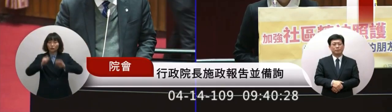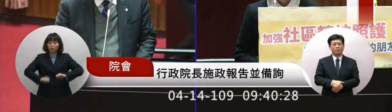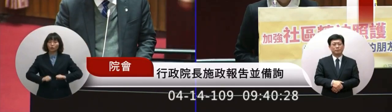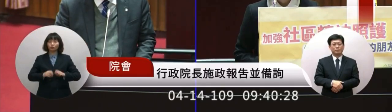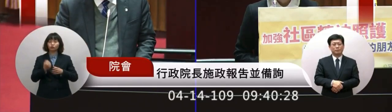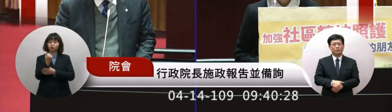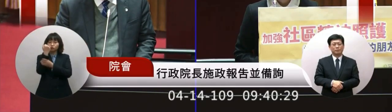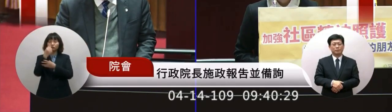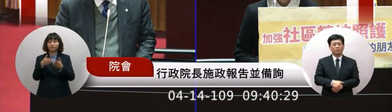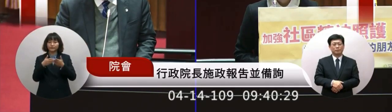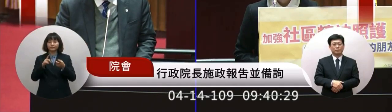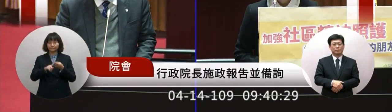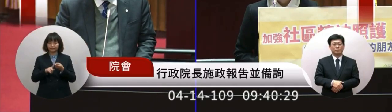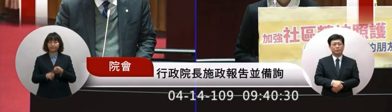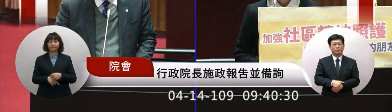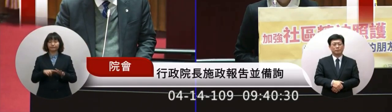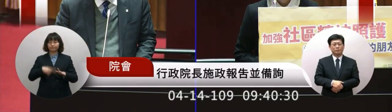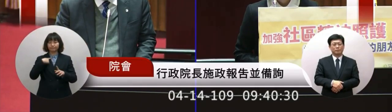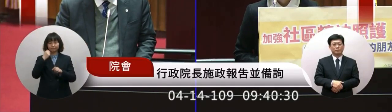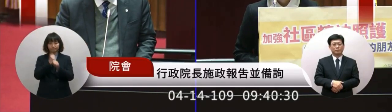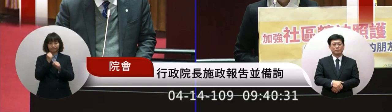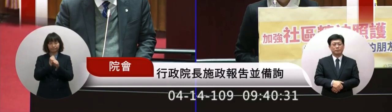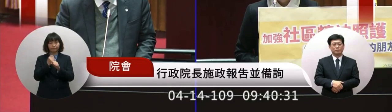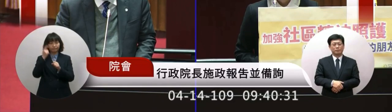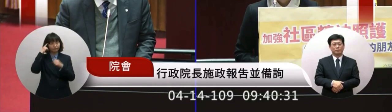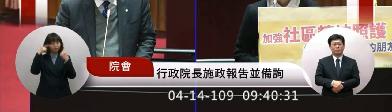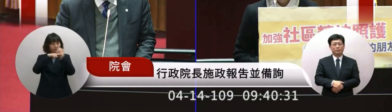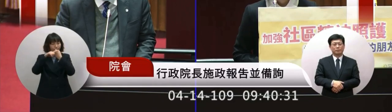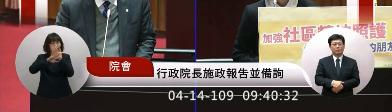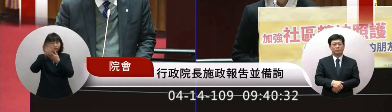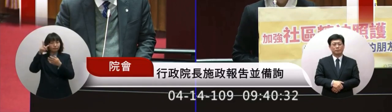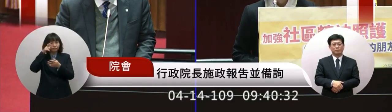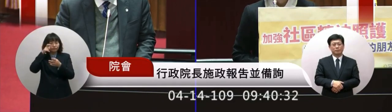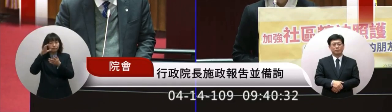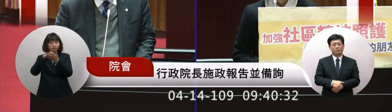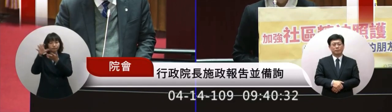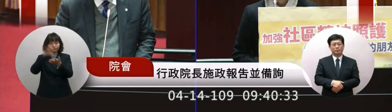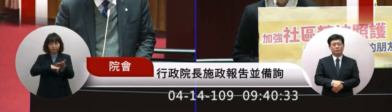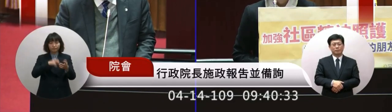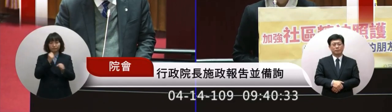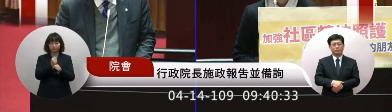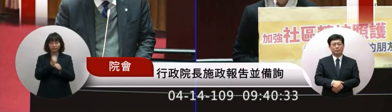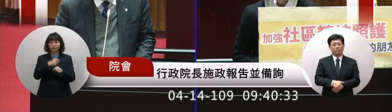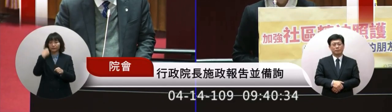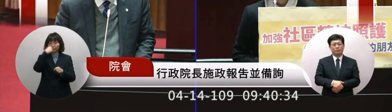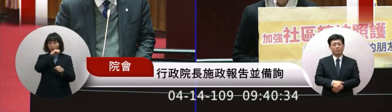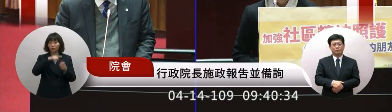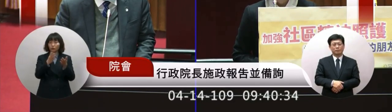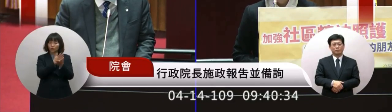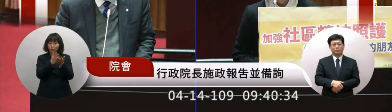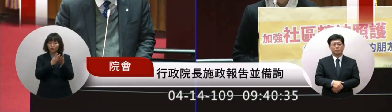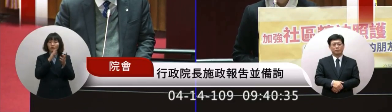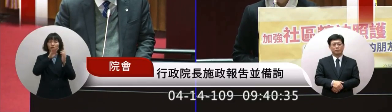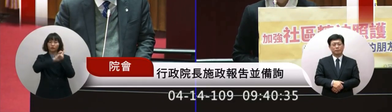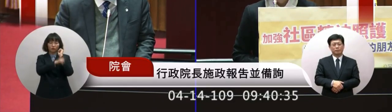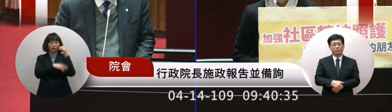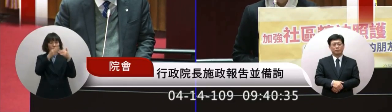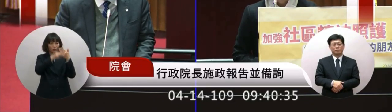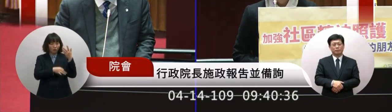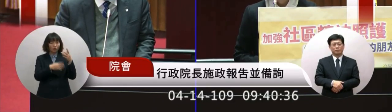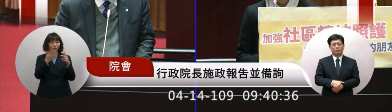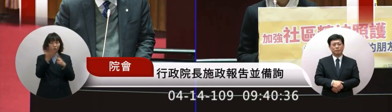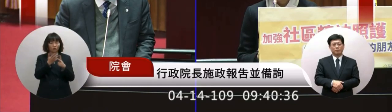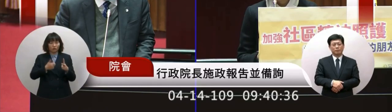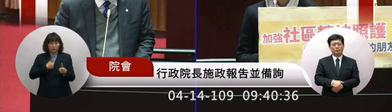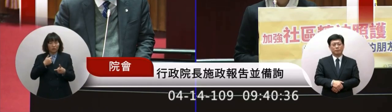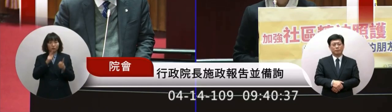了，那这部分我们来努力，是不是参考国外的一些模式，在国内评估，不管从法条或者其他实